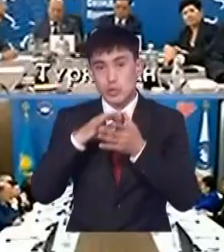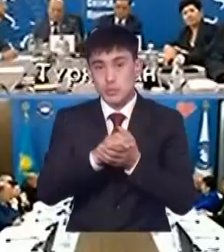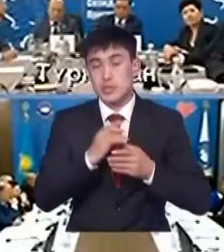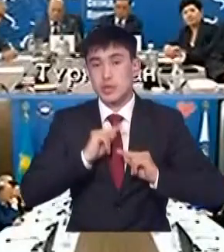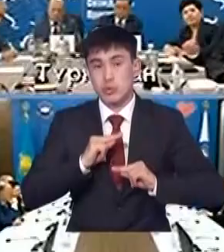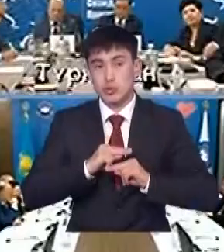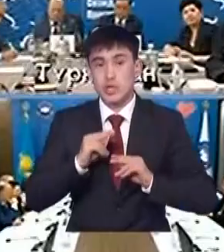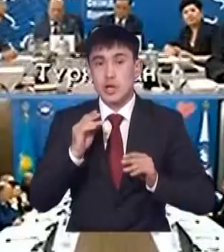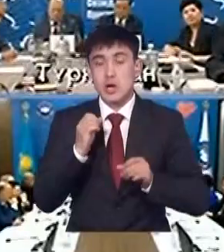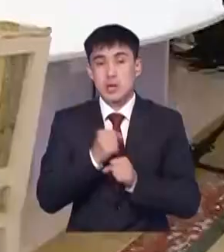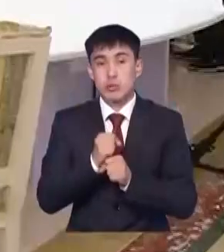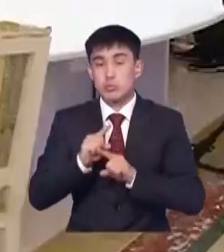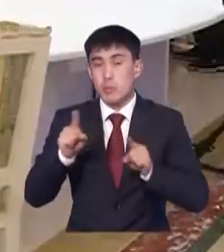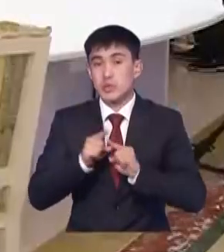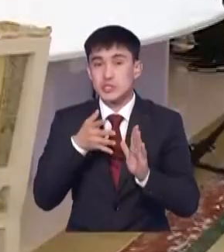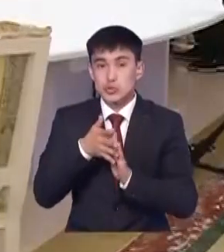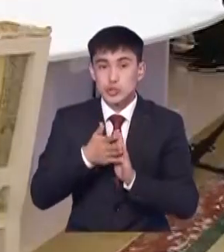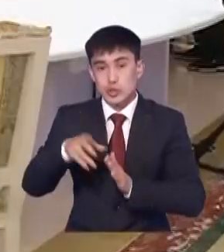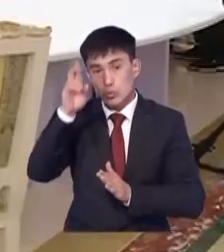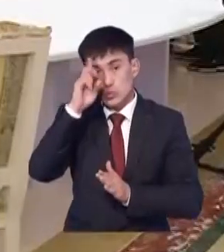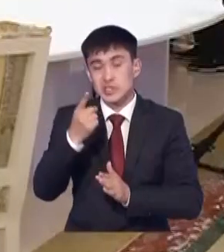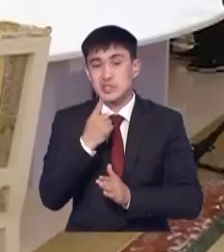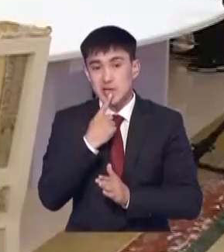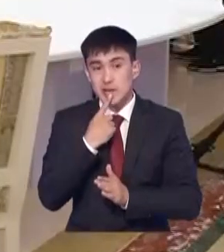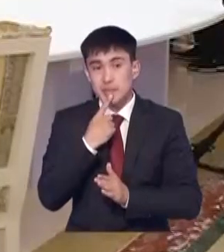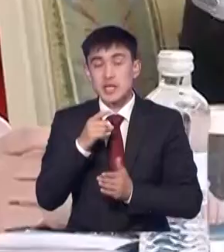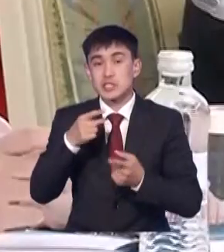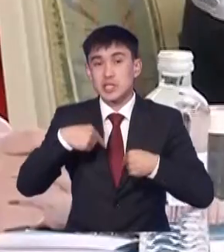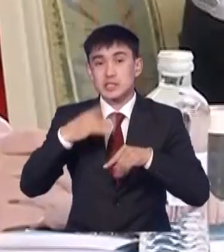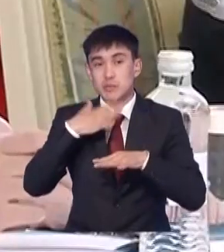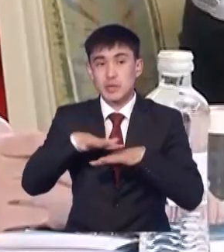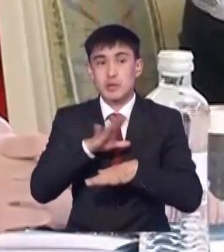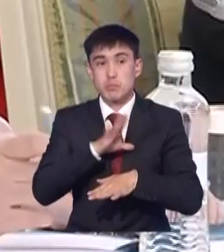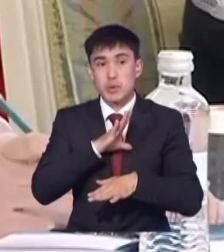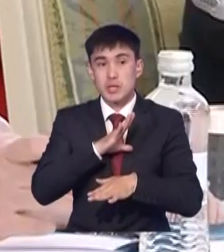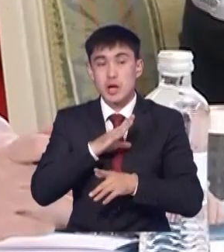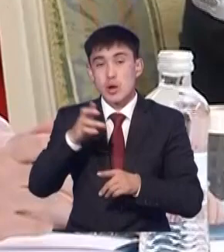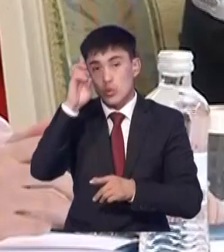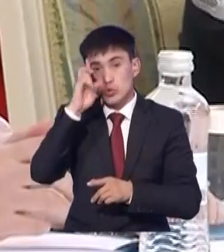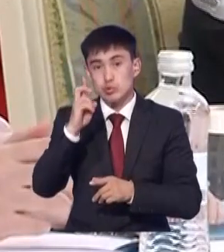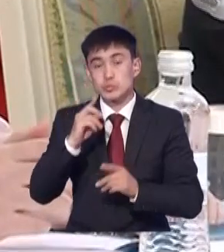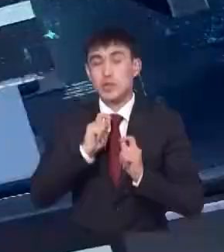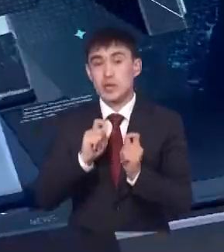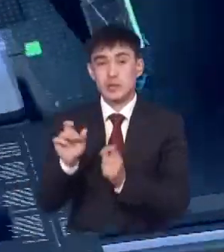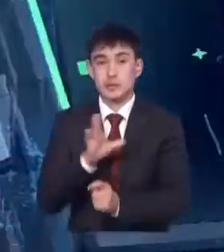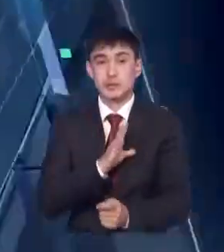согласия, а также работу по пропаганде изучения государственного языка, ряд членов ассамблеи был отмечен государственными